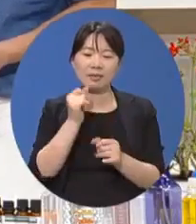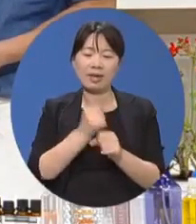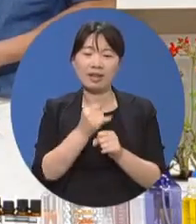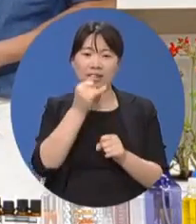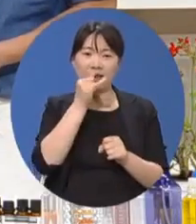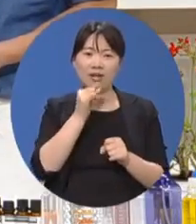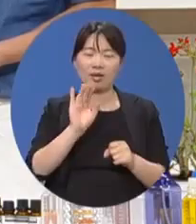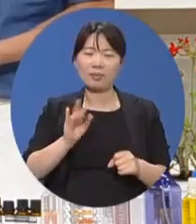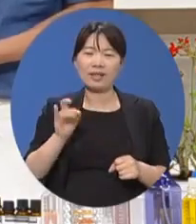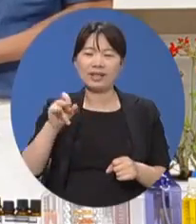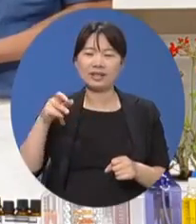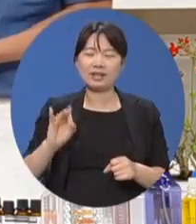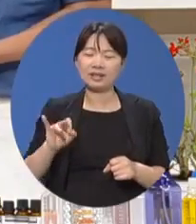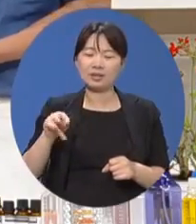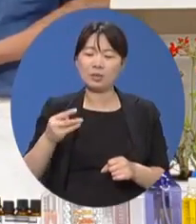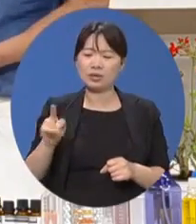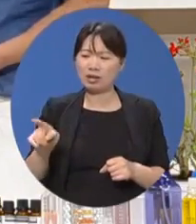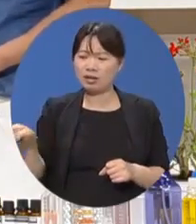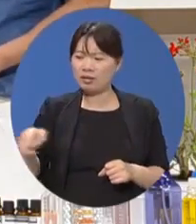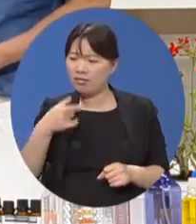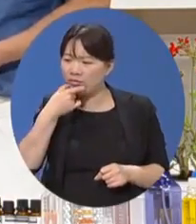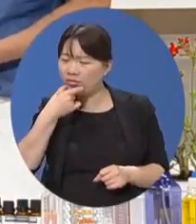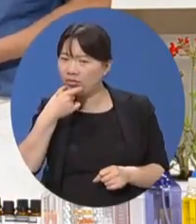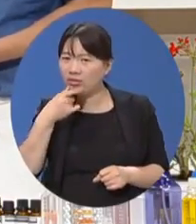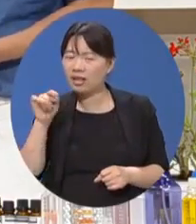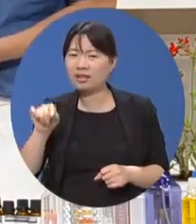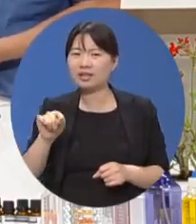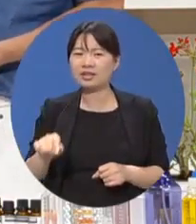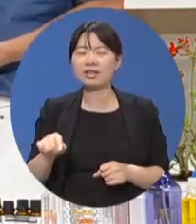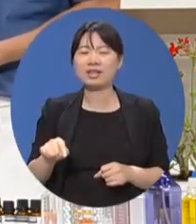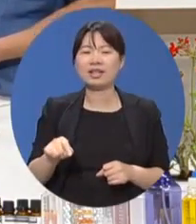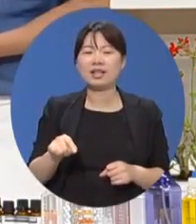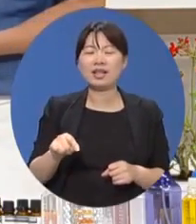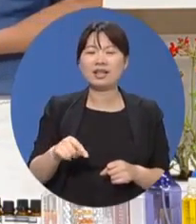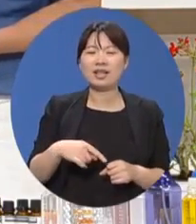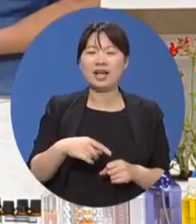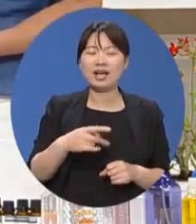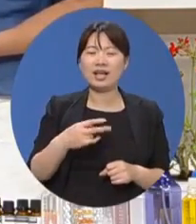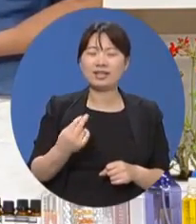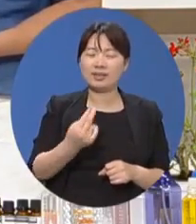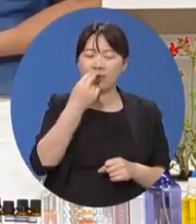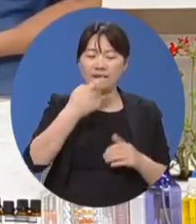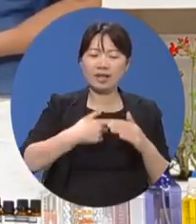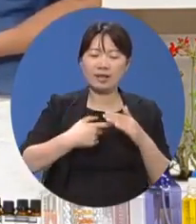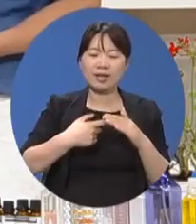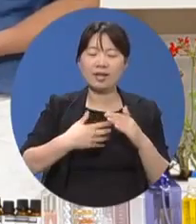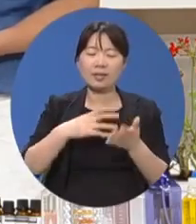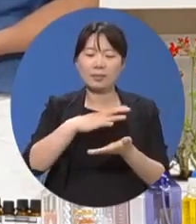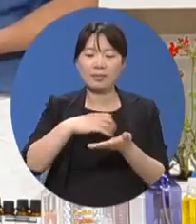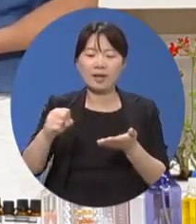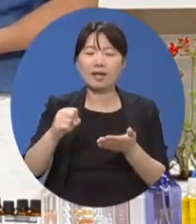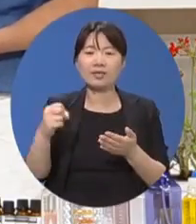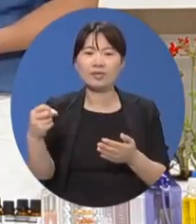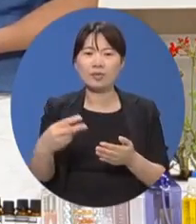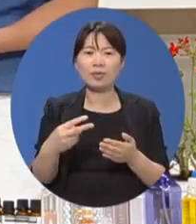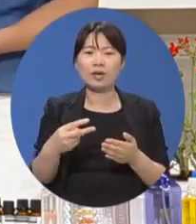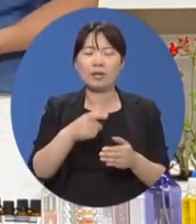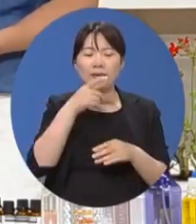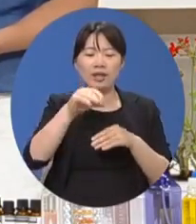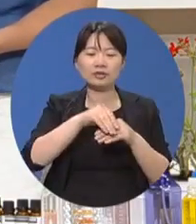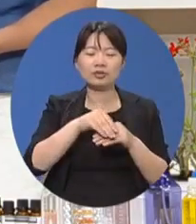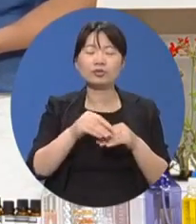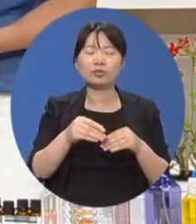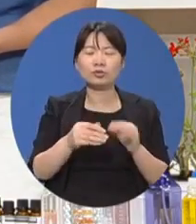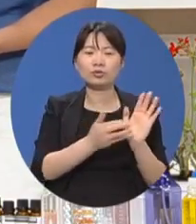없이 버너 아 그렇진 않구요 매 그래도 다음에 탈수 효과나 방수 효과가 있기 때문에 를 알릴 때 사용을 하시잖아요